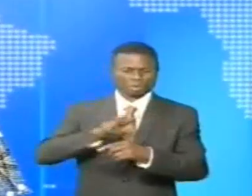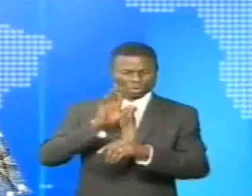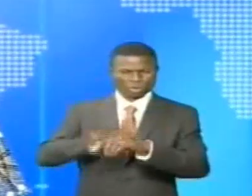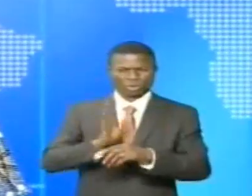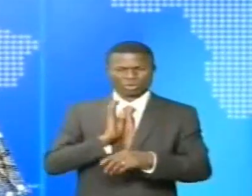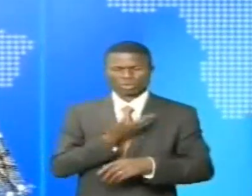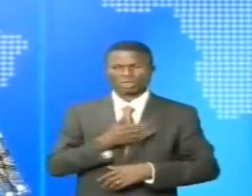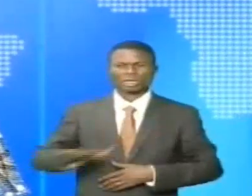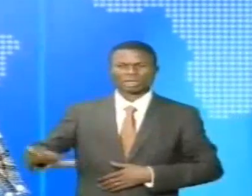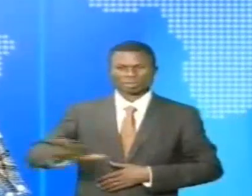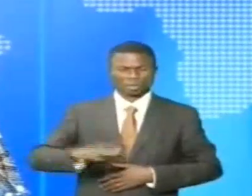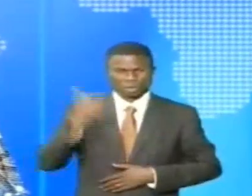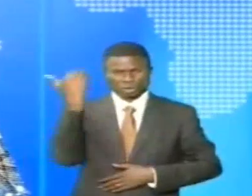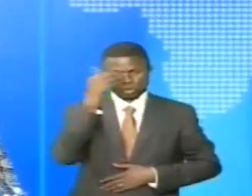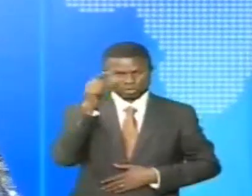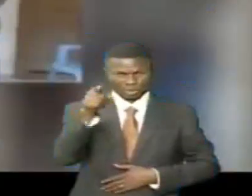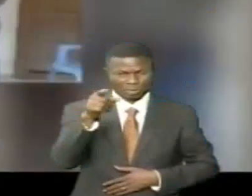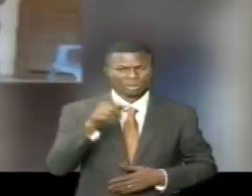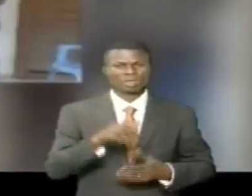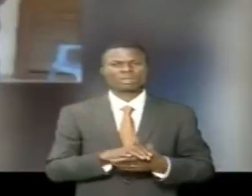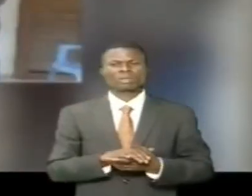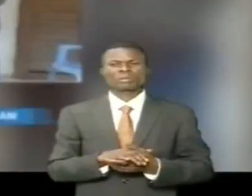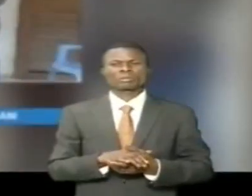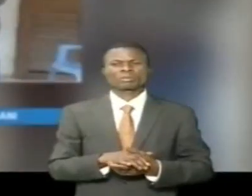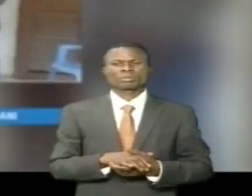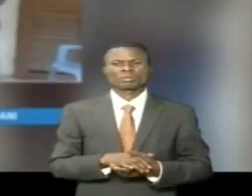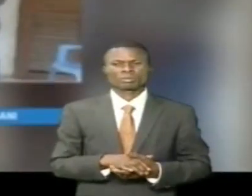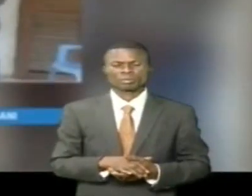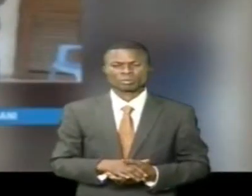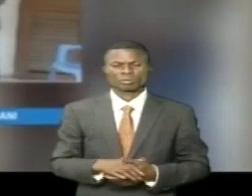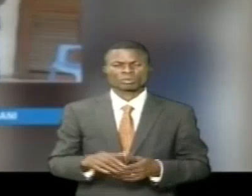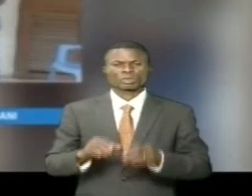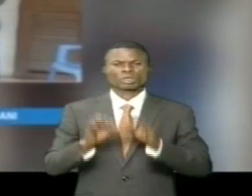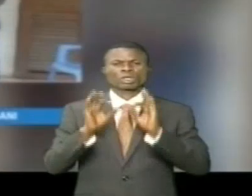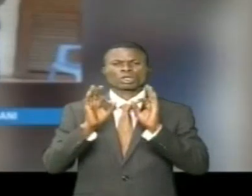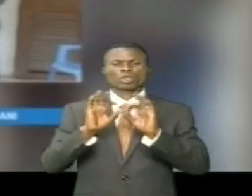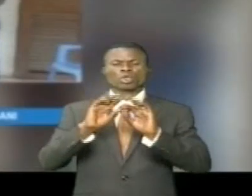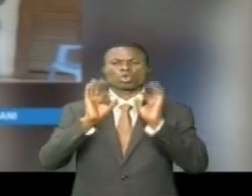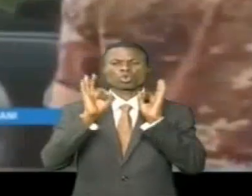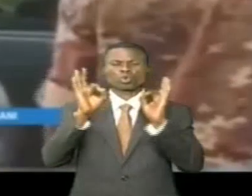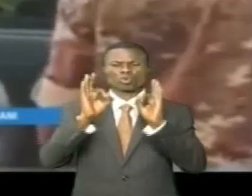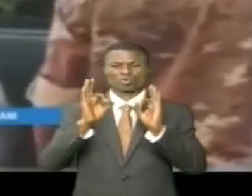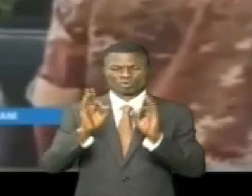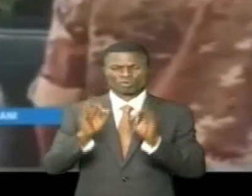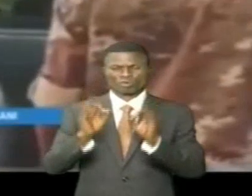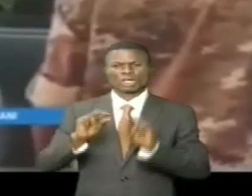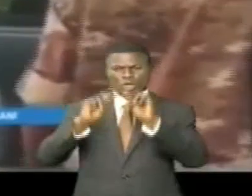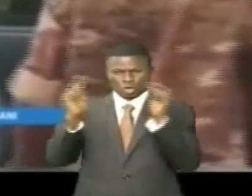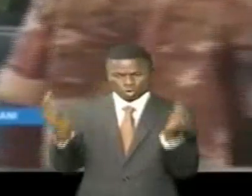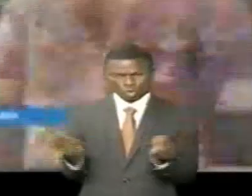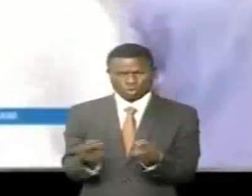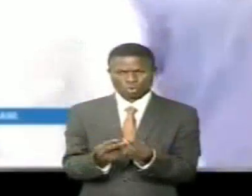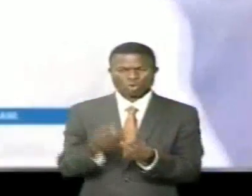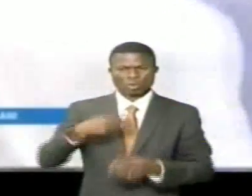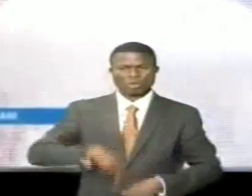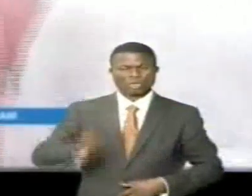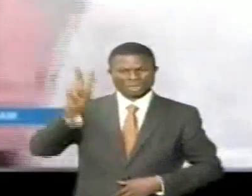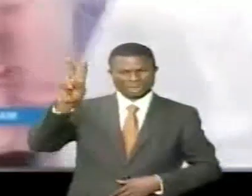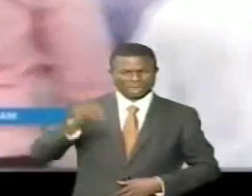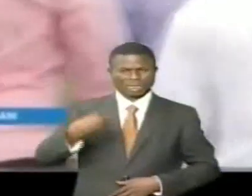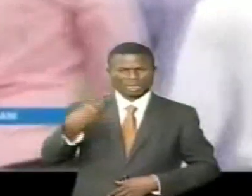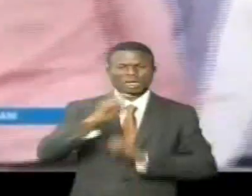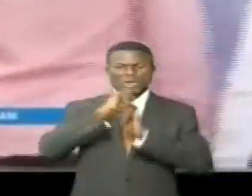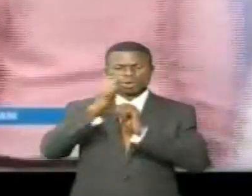du Congo. Images et commentaires. La nouvelle génération Tshisekedi NGT vient de poser un geste de